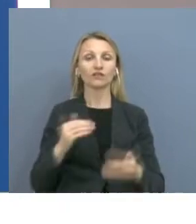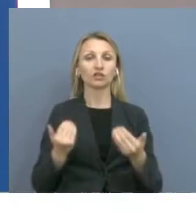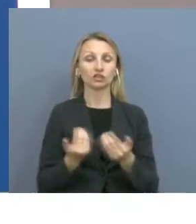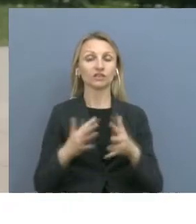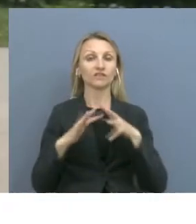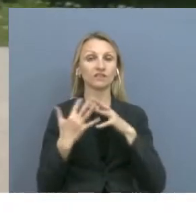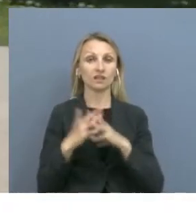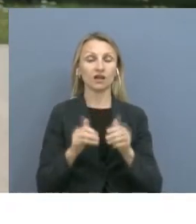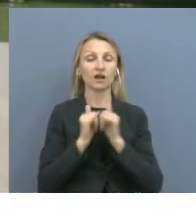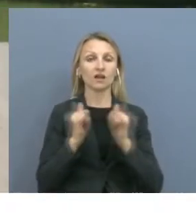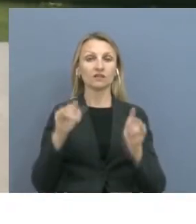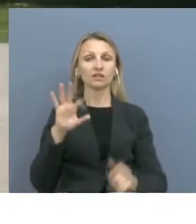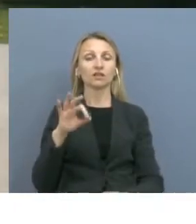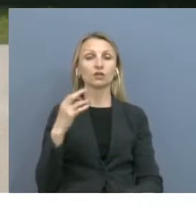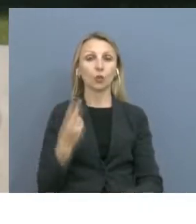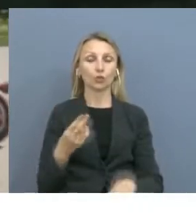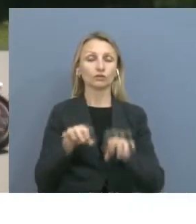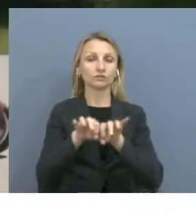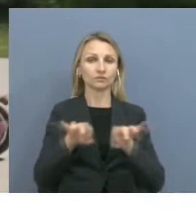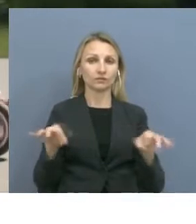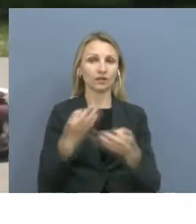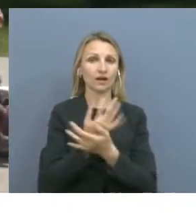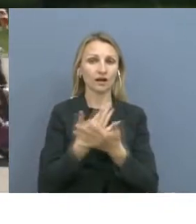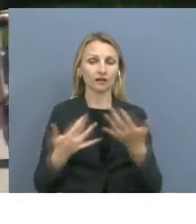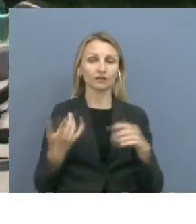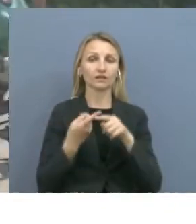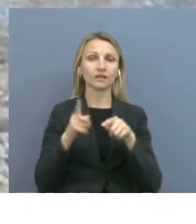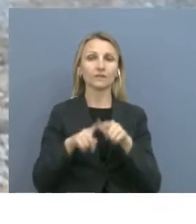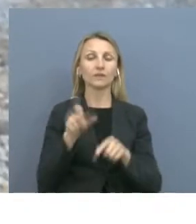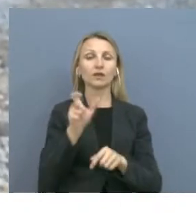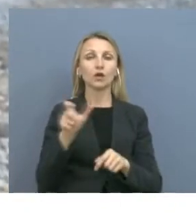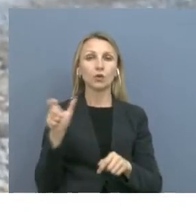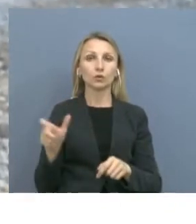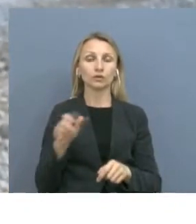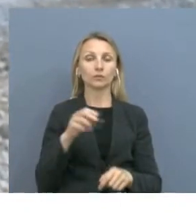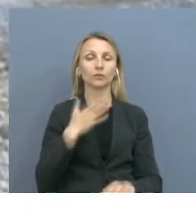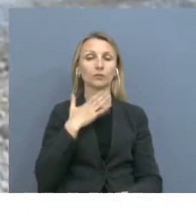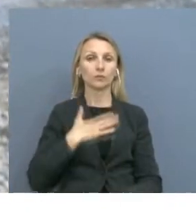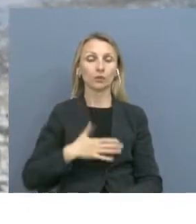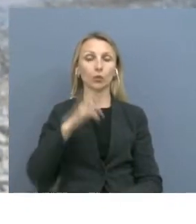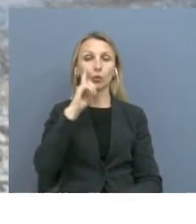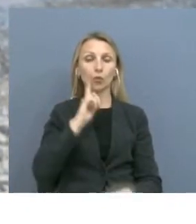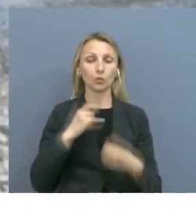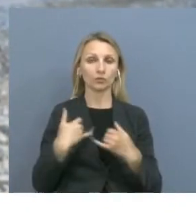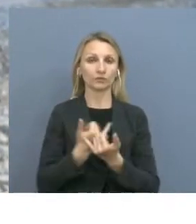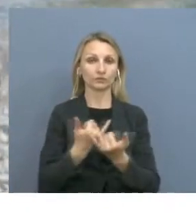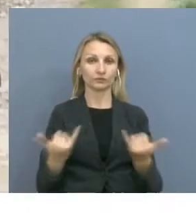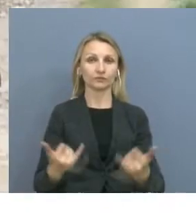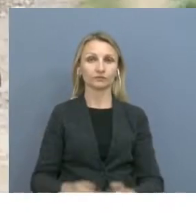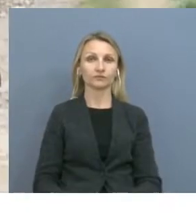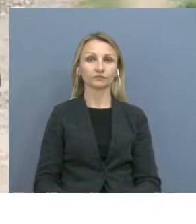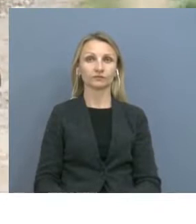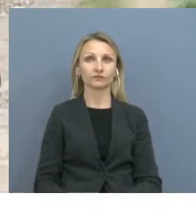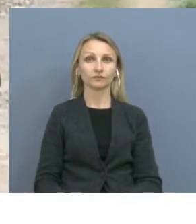селе. Это развитие социально-инженерной инфраструктуры, обеспечение доступности населения социальных благ и создание комфортной среды проживания.